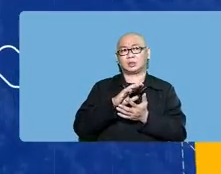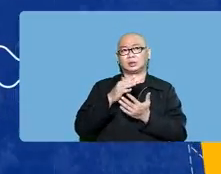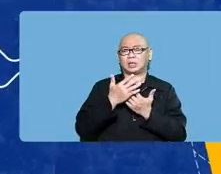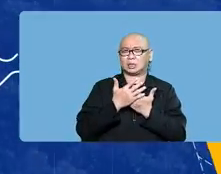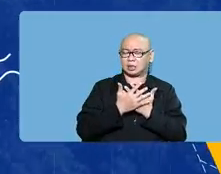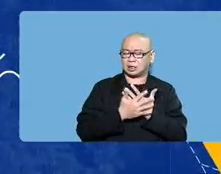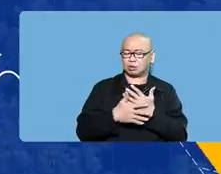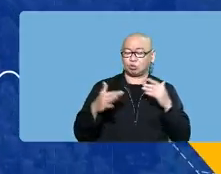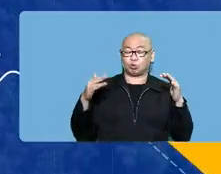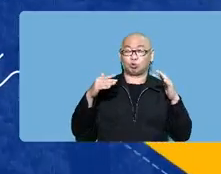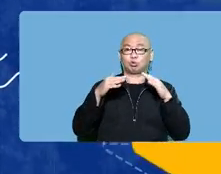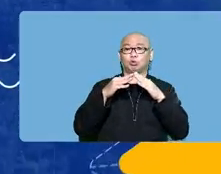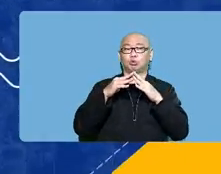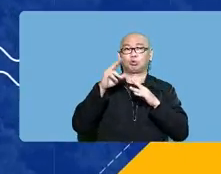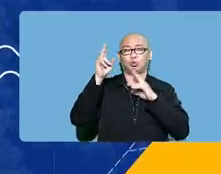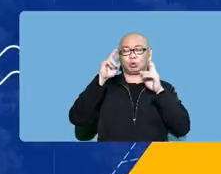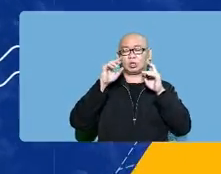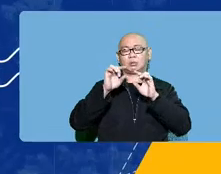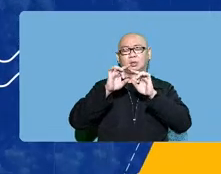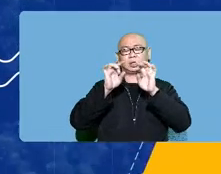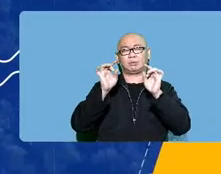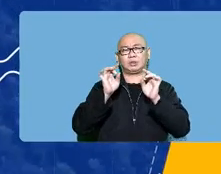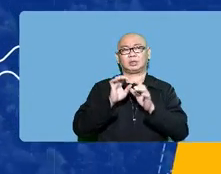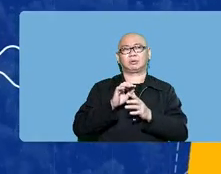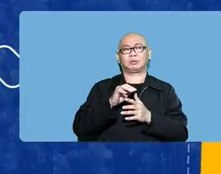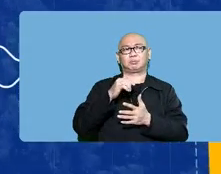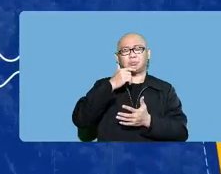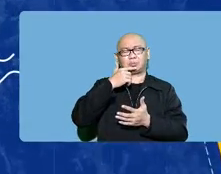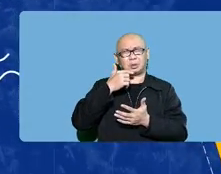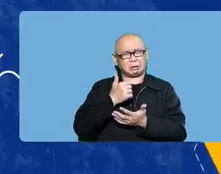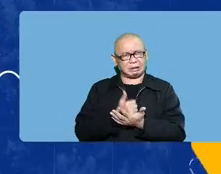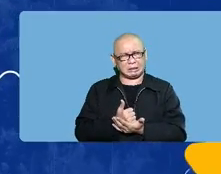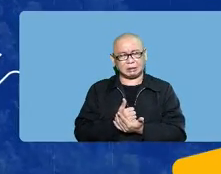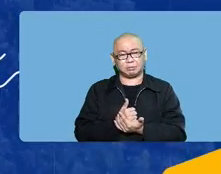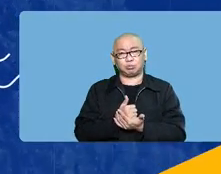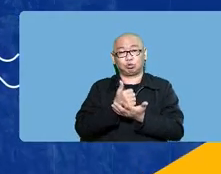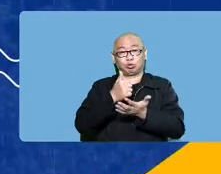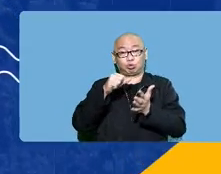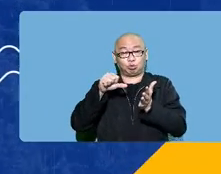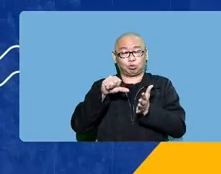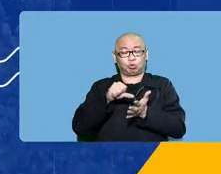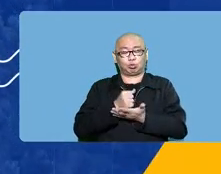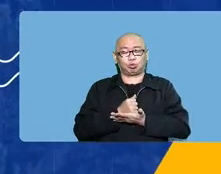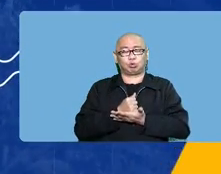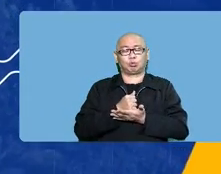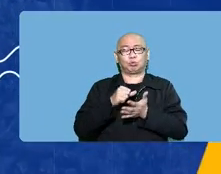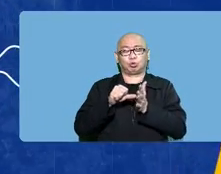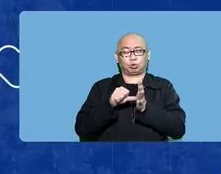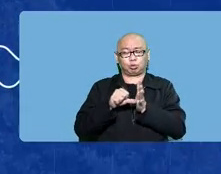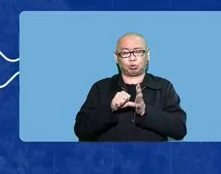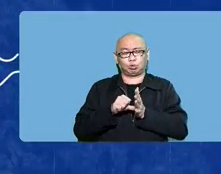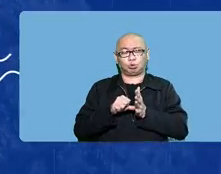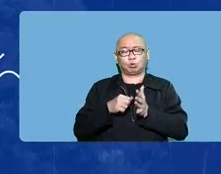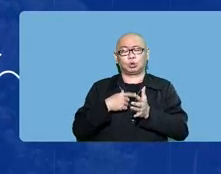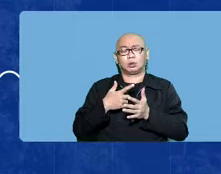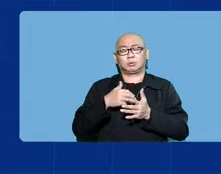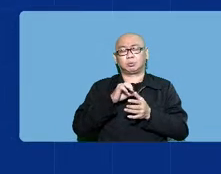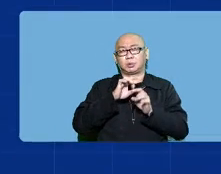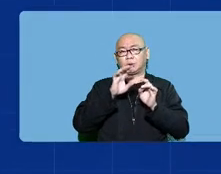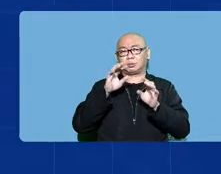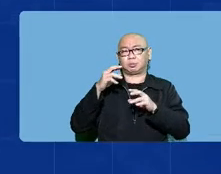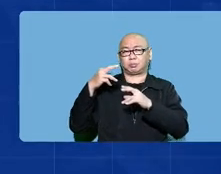Ungaran khususnya keanekaragaman hayati sangat diperlukan. Salah satu strategi adalah keterlibatan berbagai